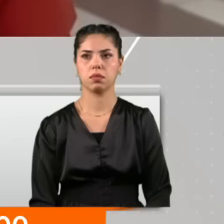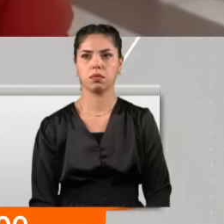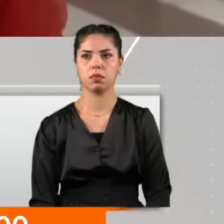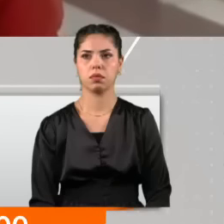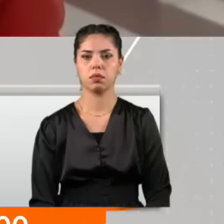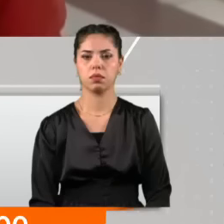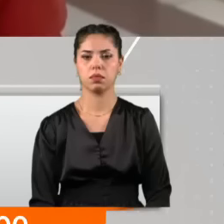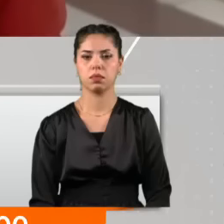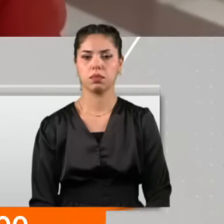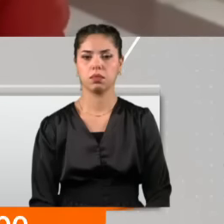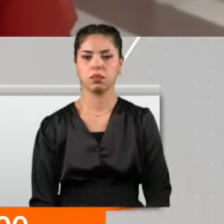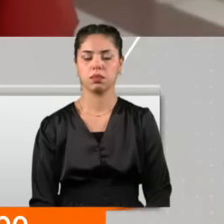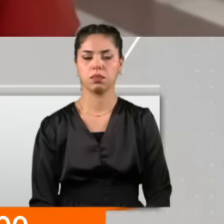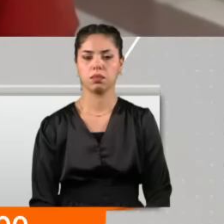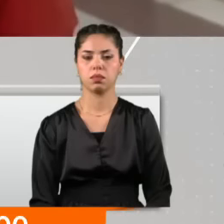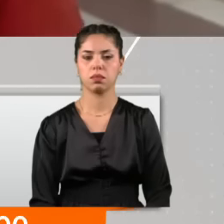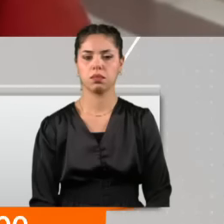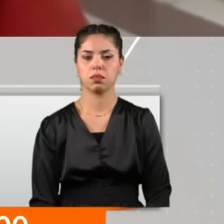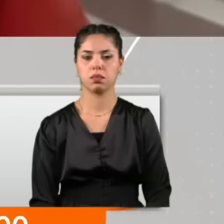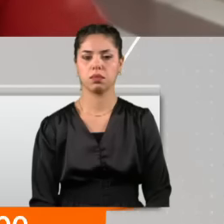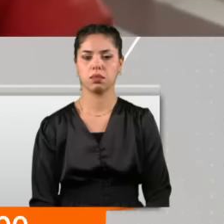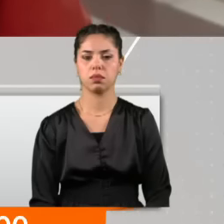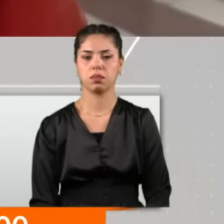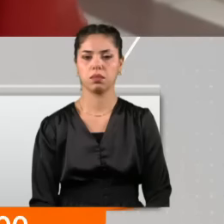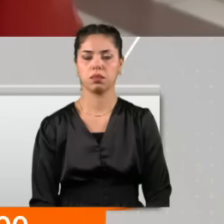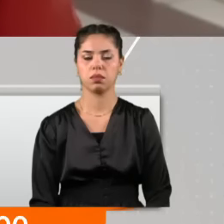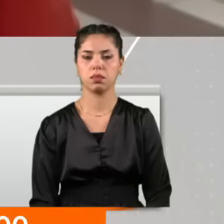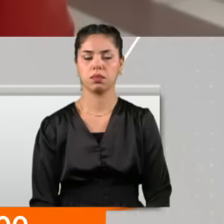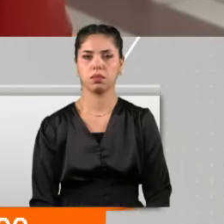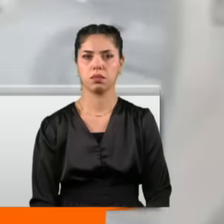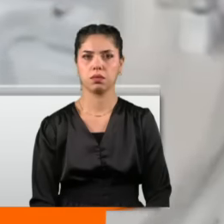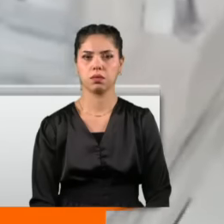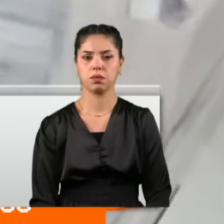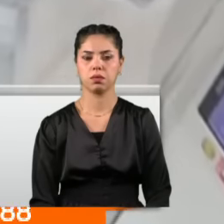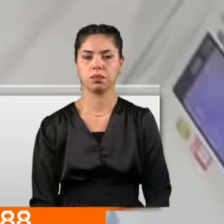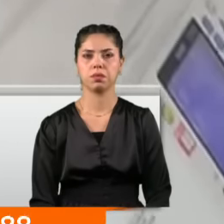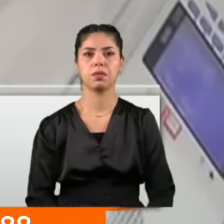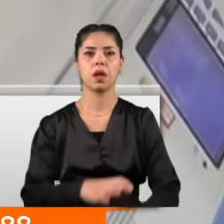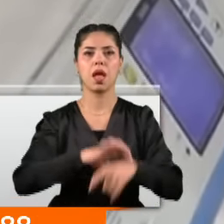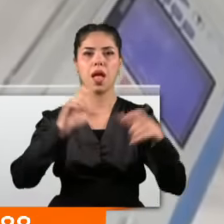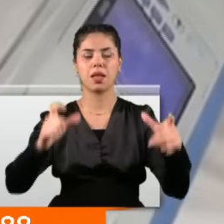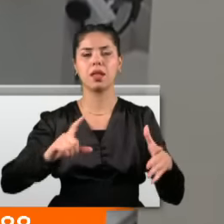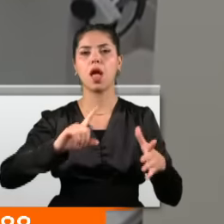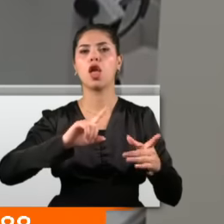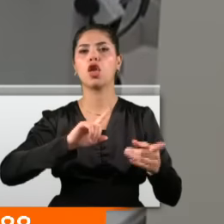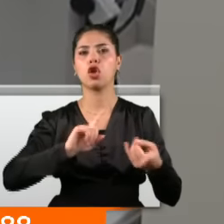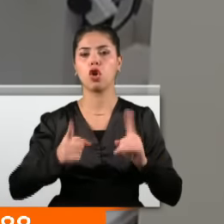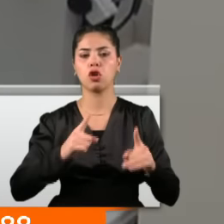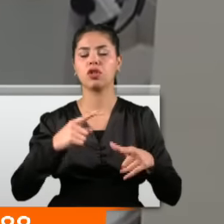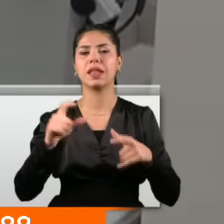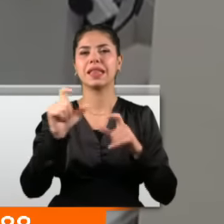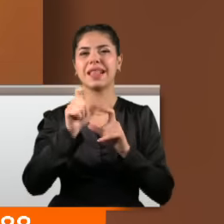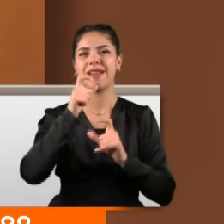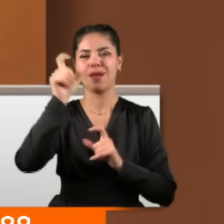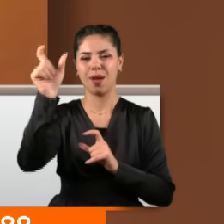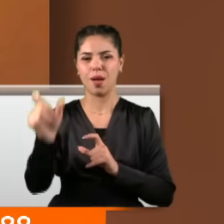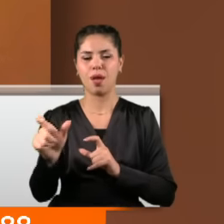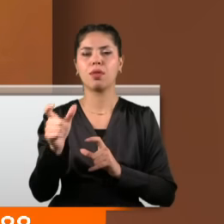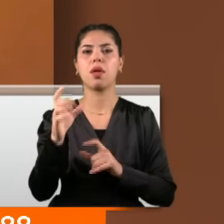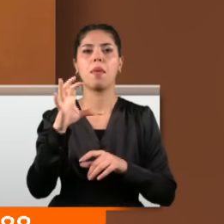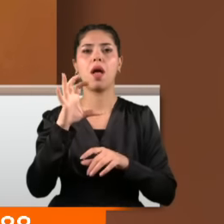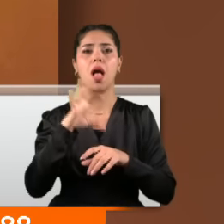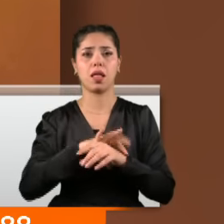önceden borç para vermişti. O borcu yatırdığını ifade etti. Hastane yöneticisi Serdar Yüksel ise sevkler